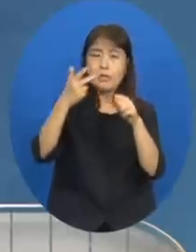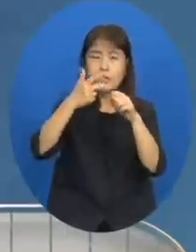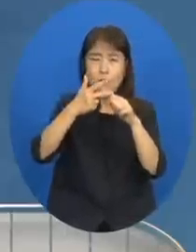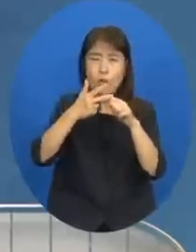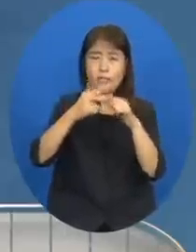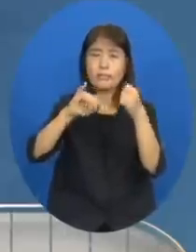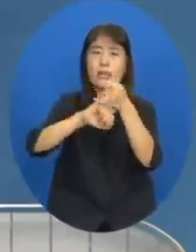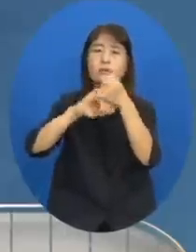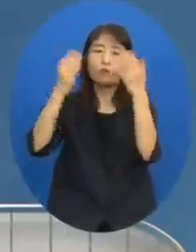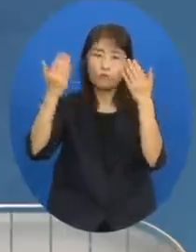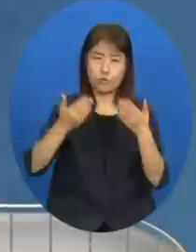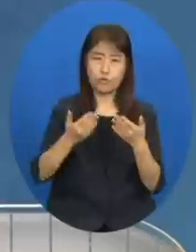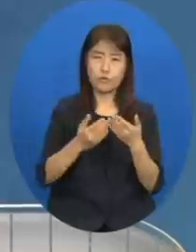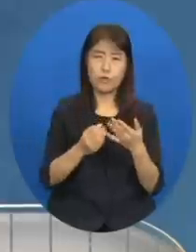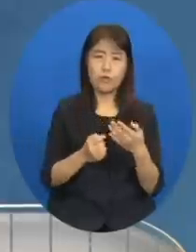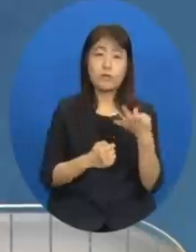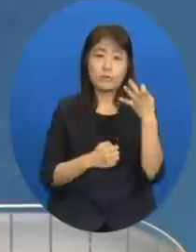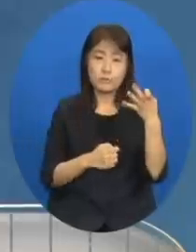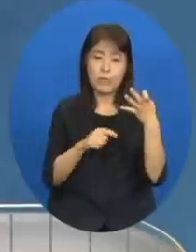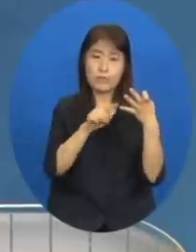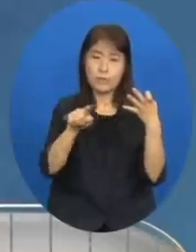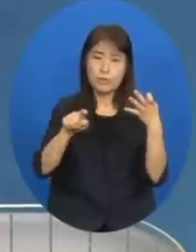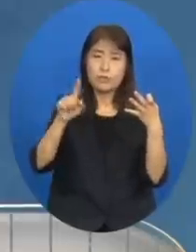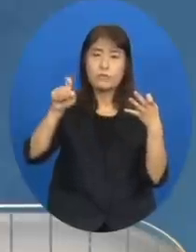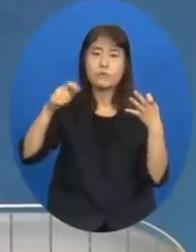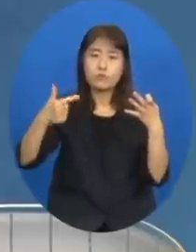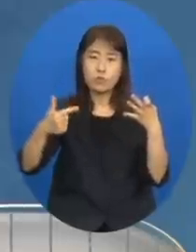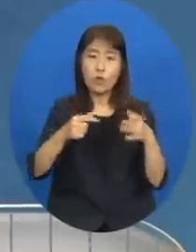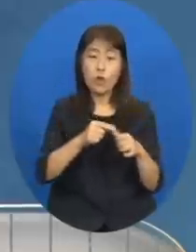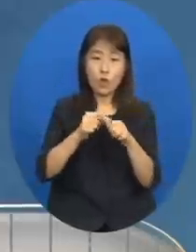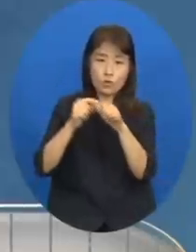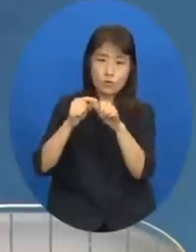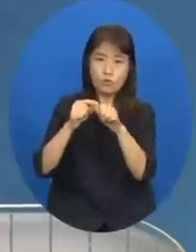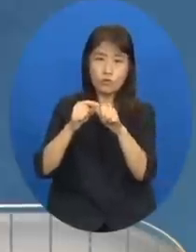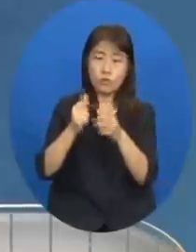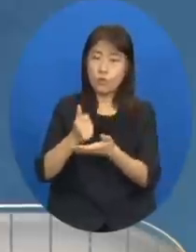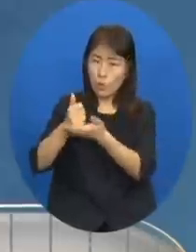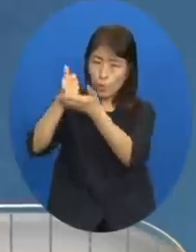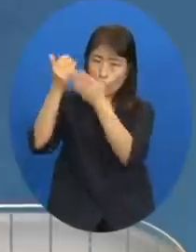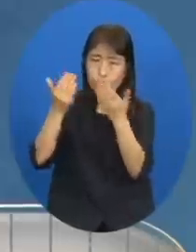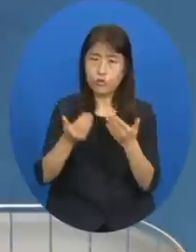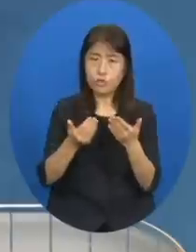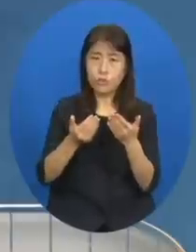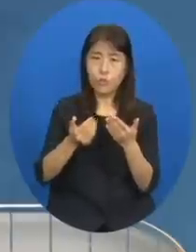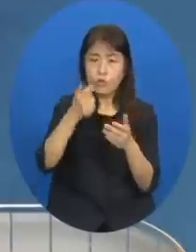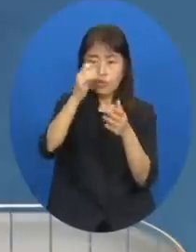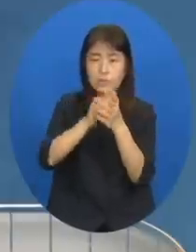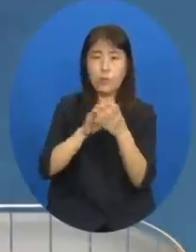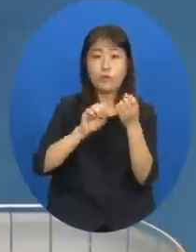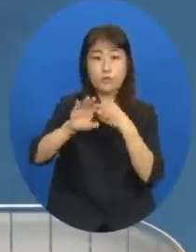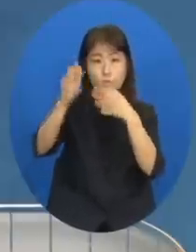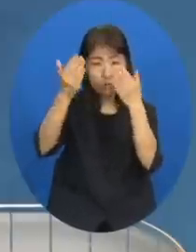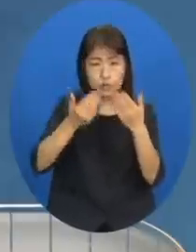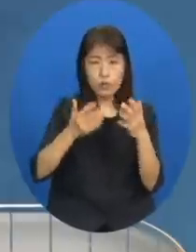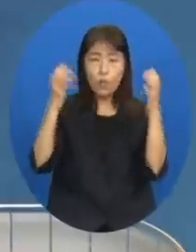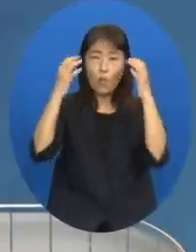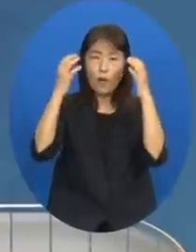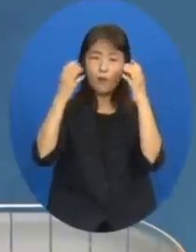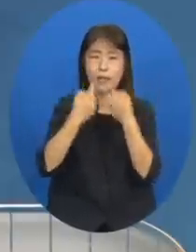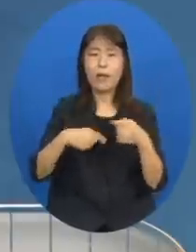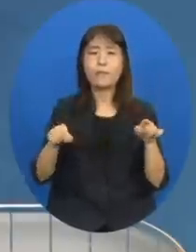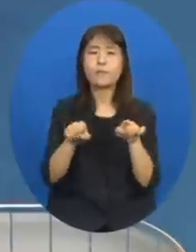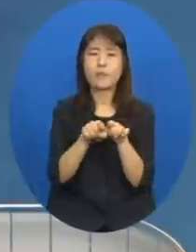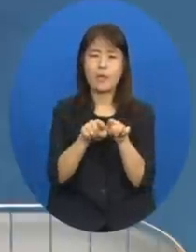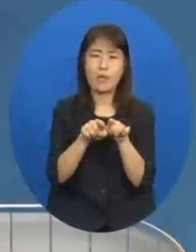14절에서 16절까지입니다 건져 주시고 높여 주시고 기도의 응답하시고 환란 당할 때 함께